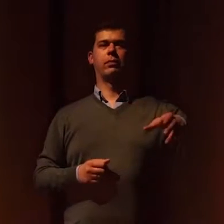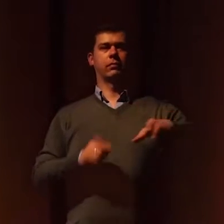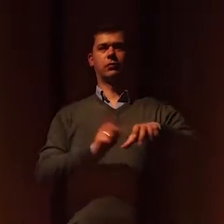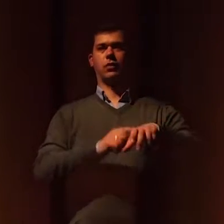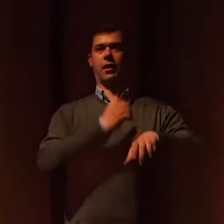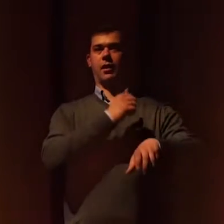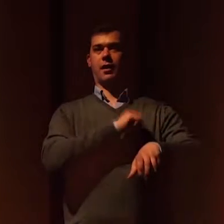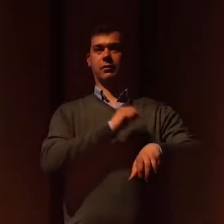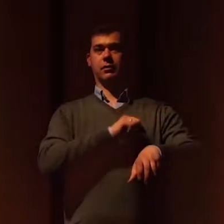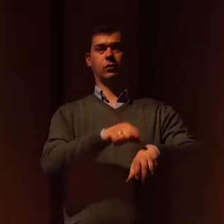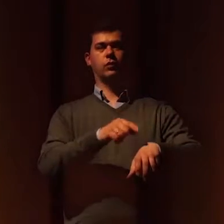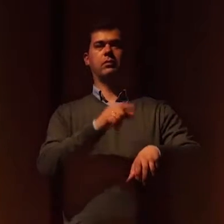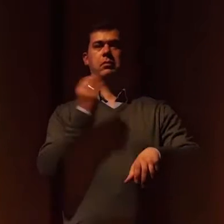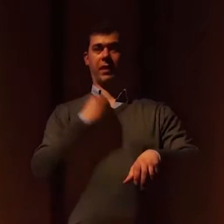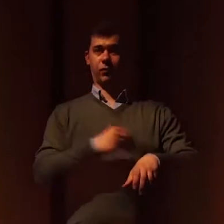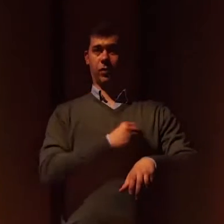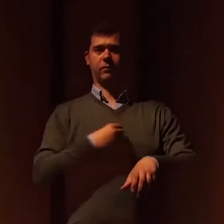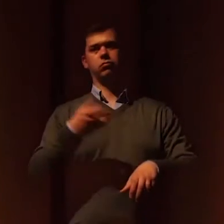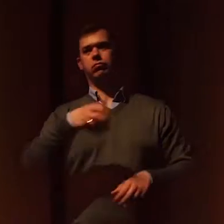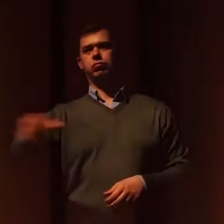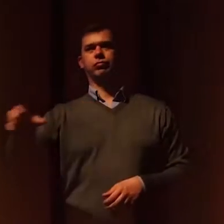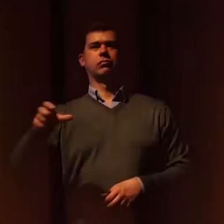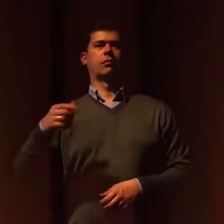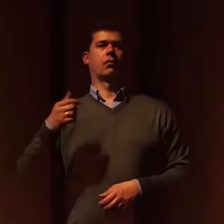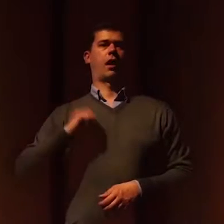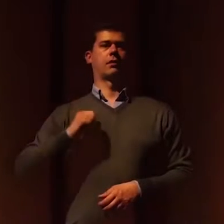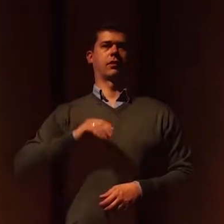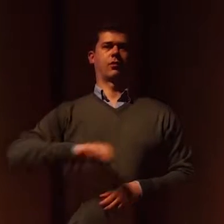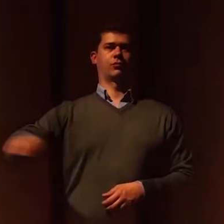zależności od tego czy są dziećmi prawosławnymi pew